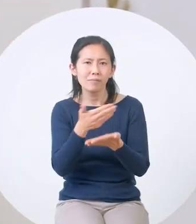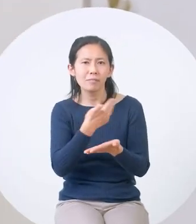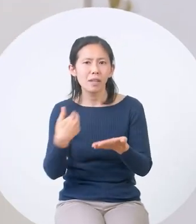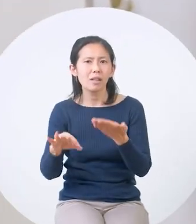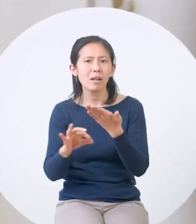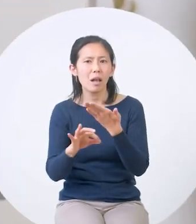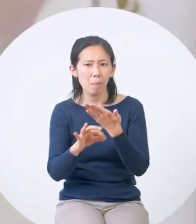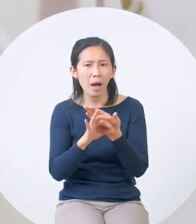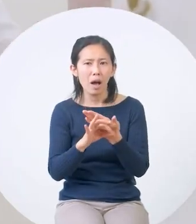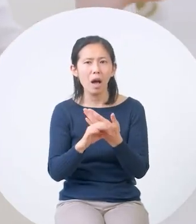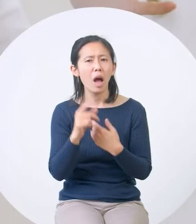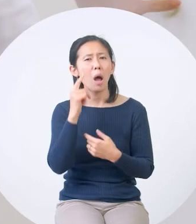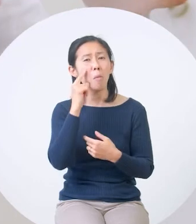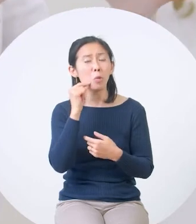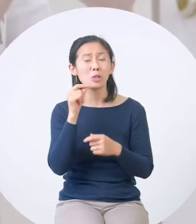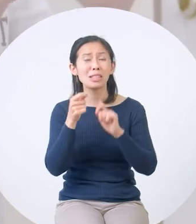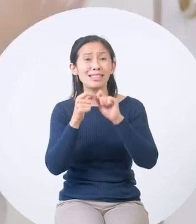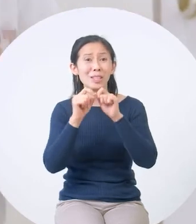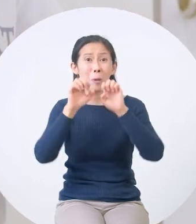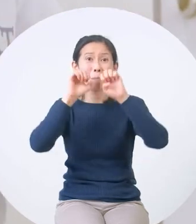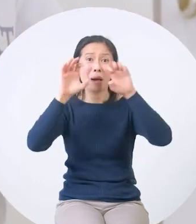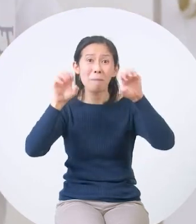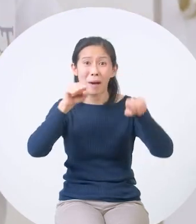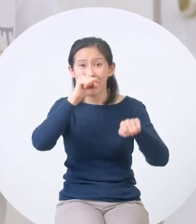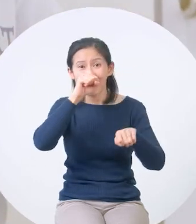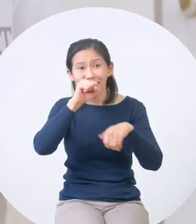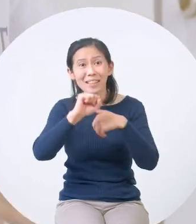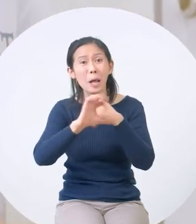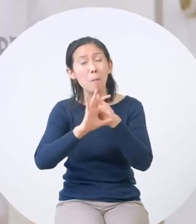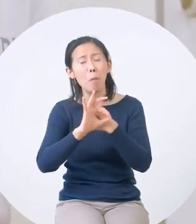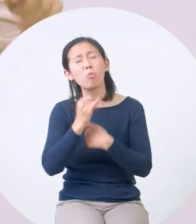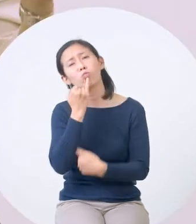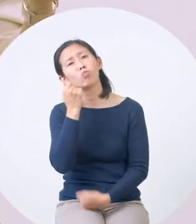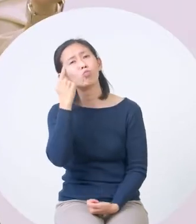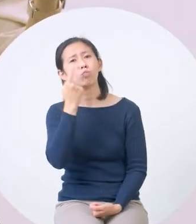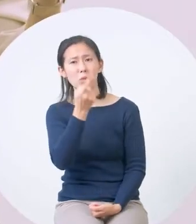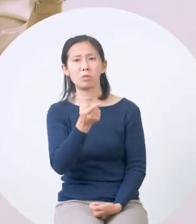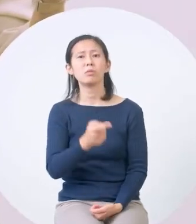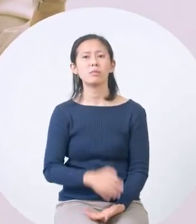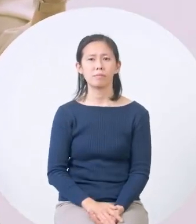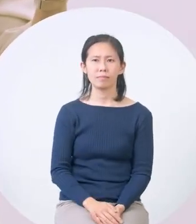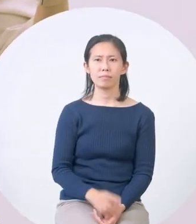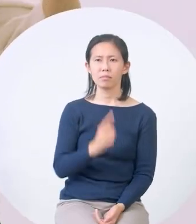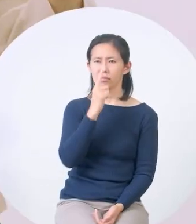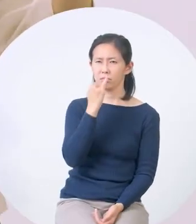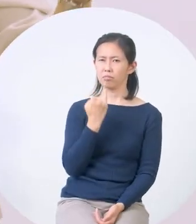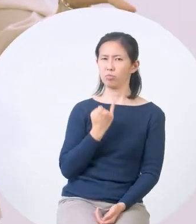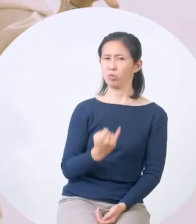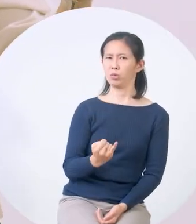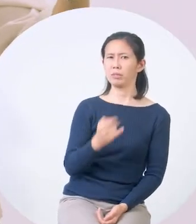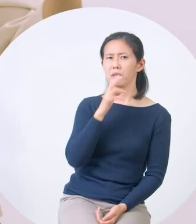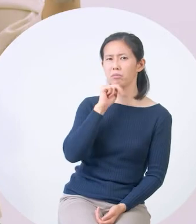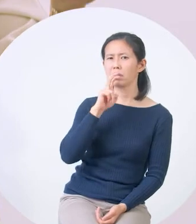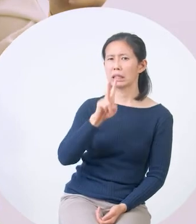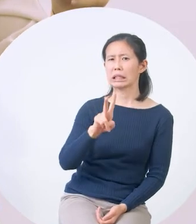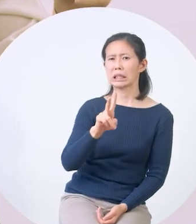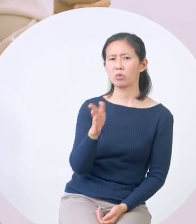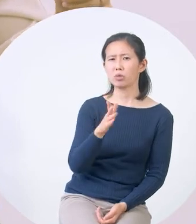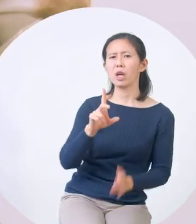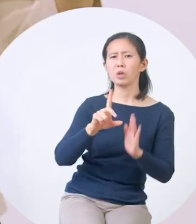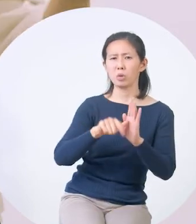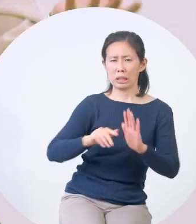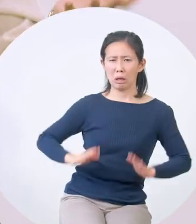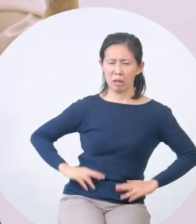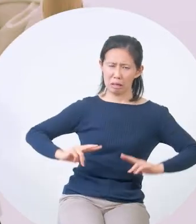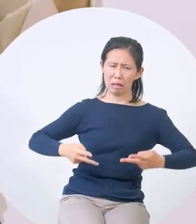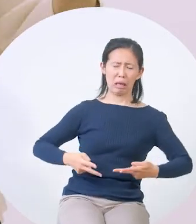い、そこをもしカラフルにしたかったらそれでもいいと思います。 娘のもうなんか2歳ぐらいの時のおむつ替えとか